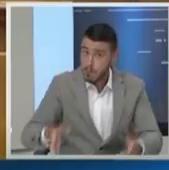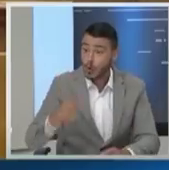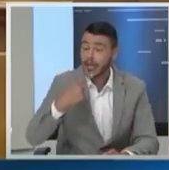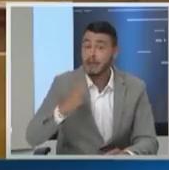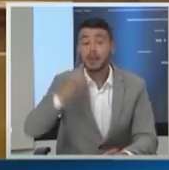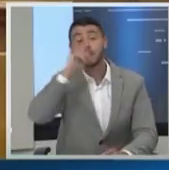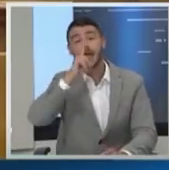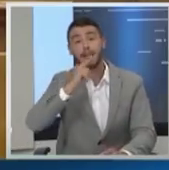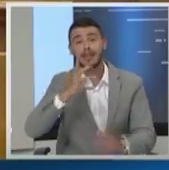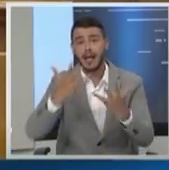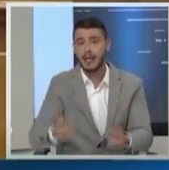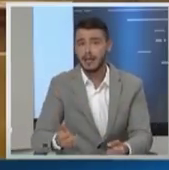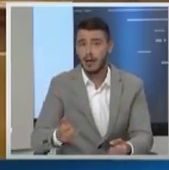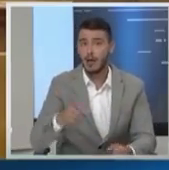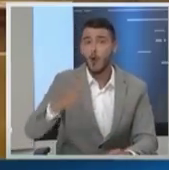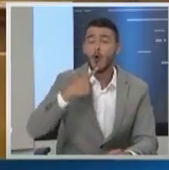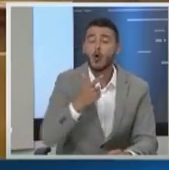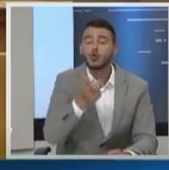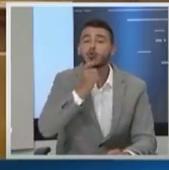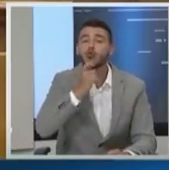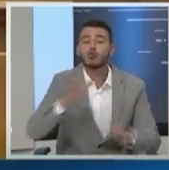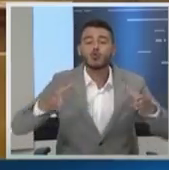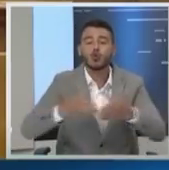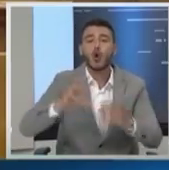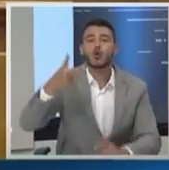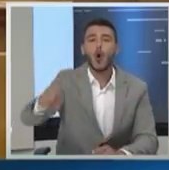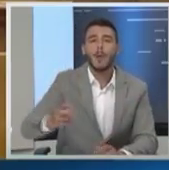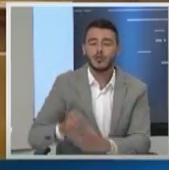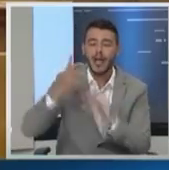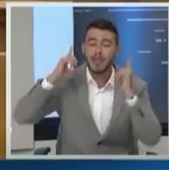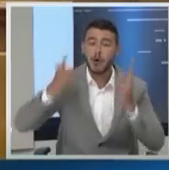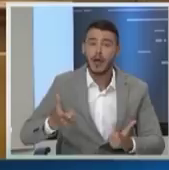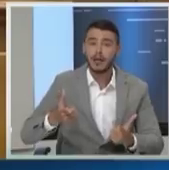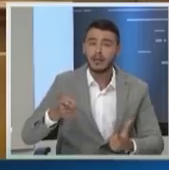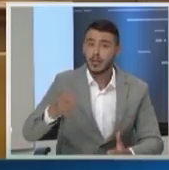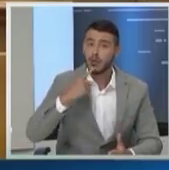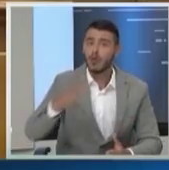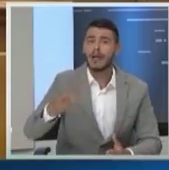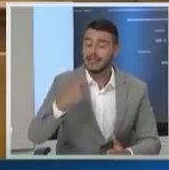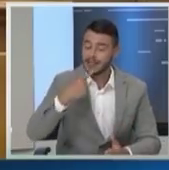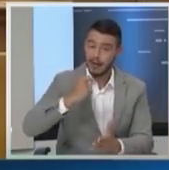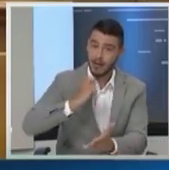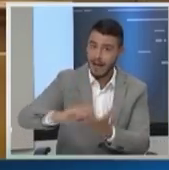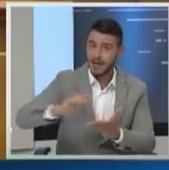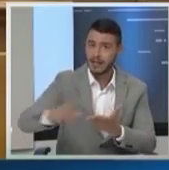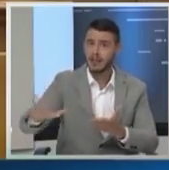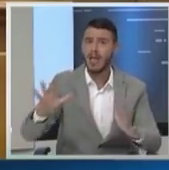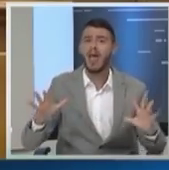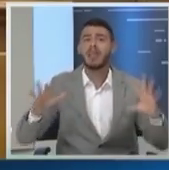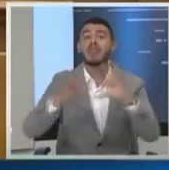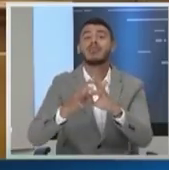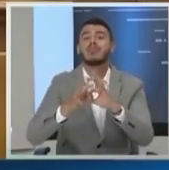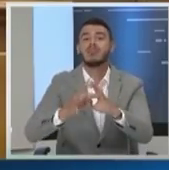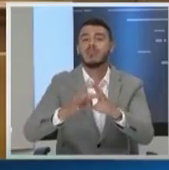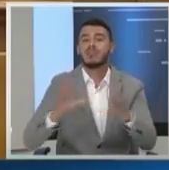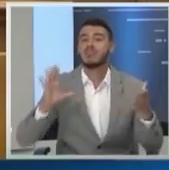να αναγράφετε επισήμως, το κόμμα σας να αναγράφει, ότι είστε τόσο δεμένοι μεταξύ σας, που αν πληγούν τα δικά